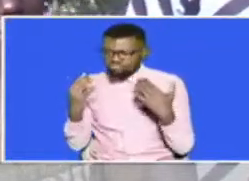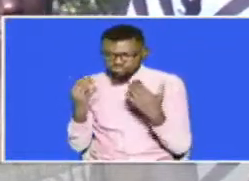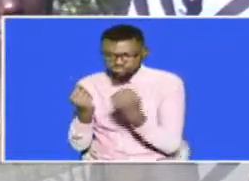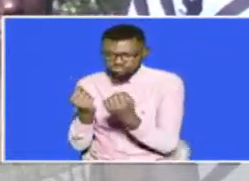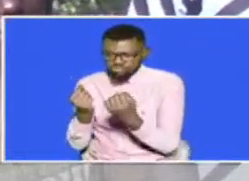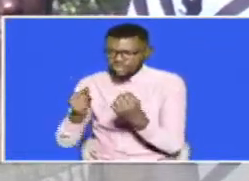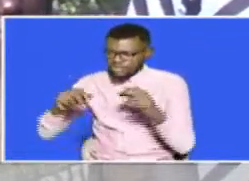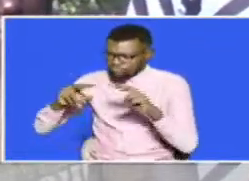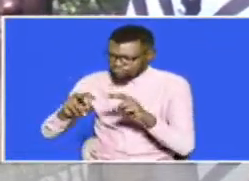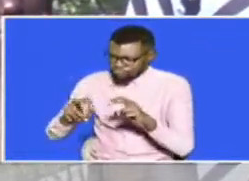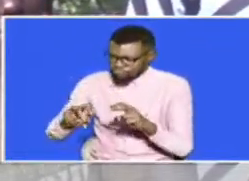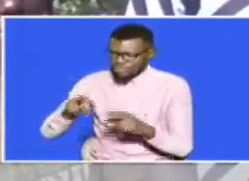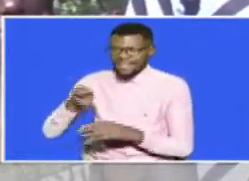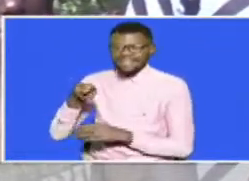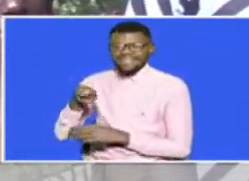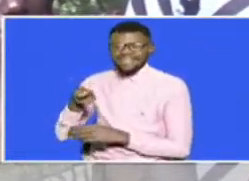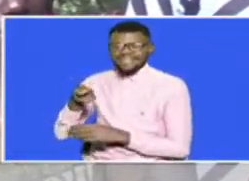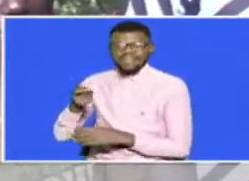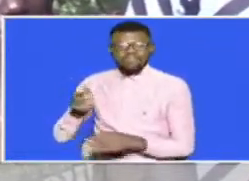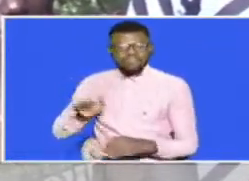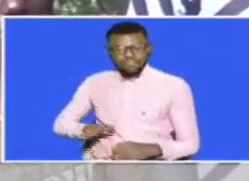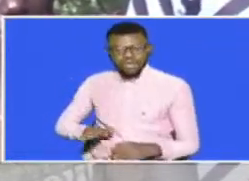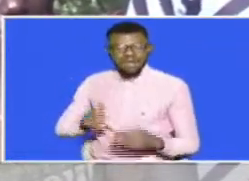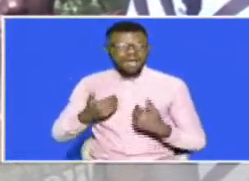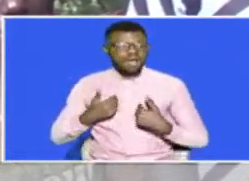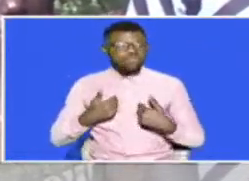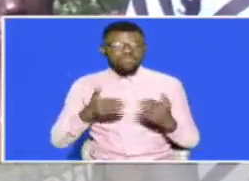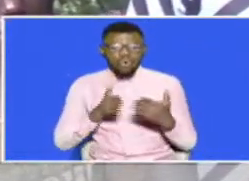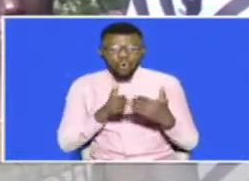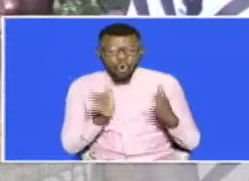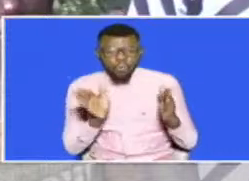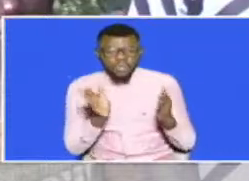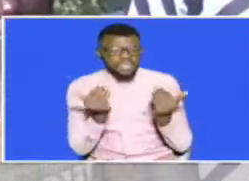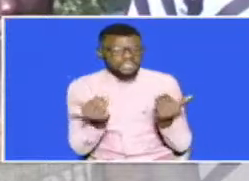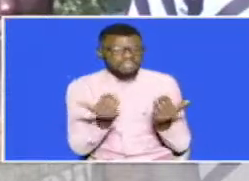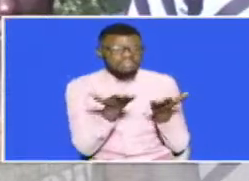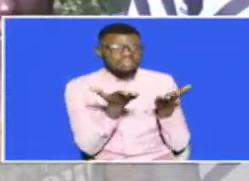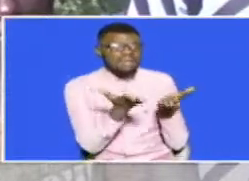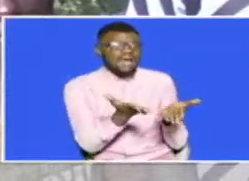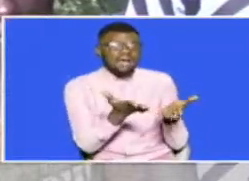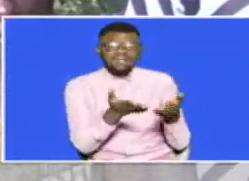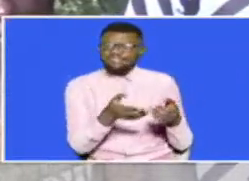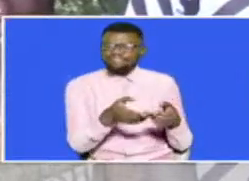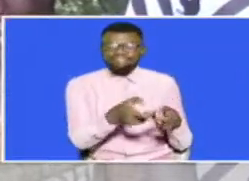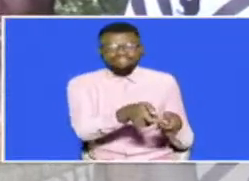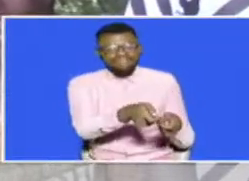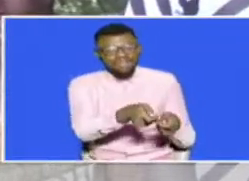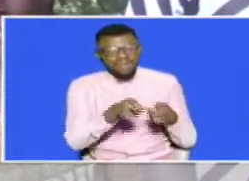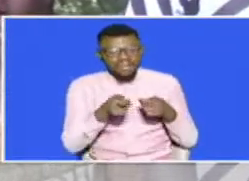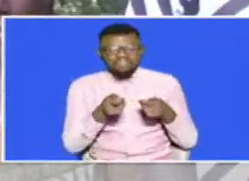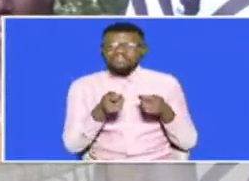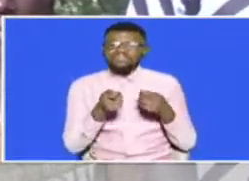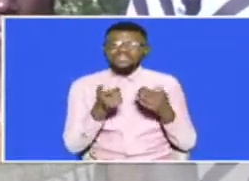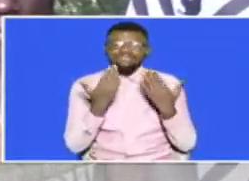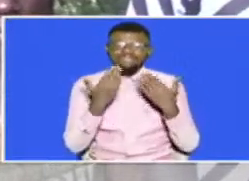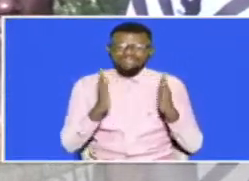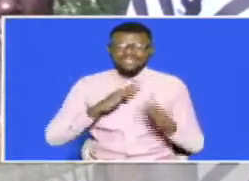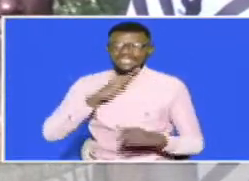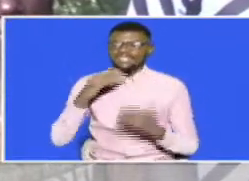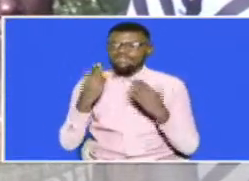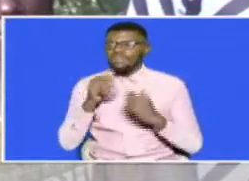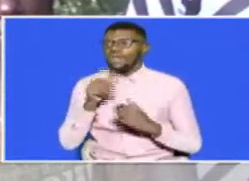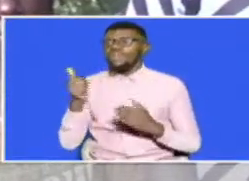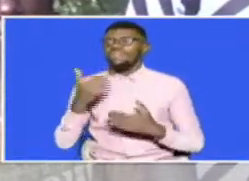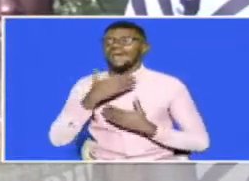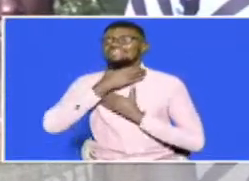kwa mfuko. Kufungua tukapata watoto wako hapo, amewabaka na akawaua. Mmoja alikuwa amenyongwa